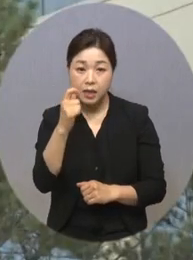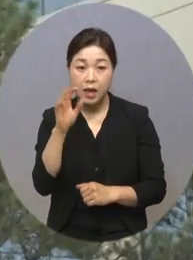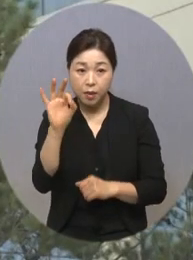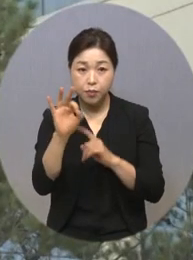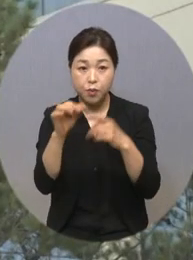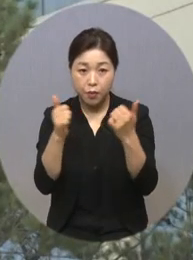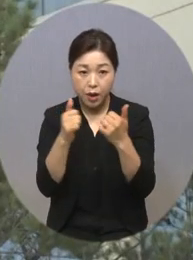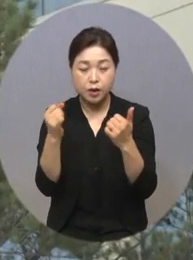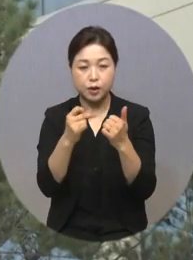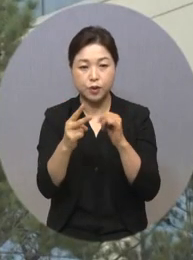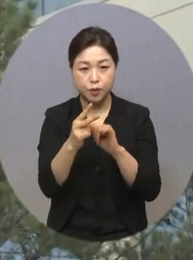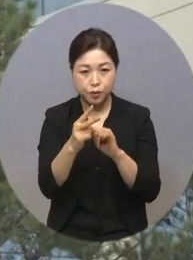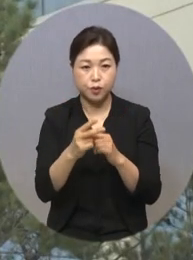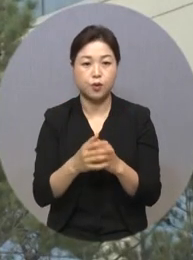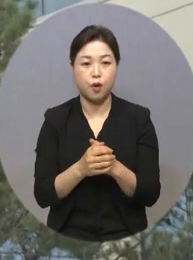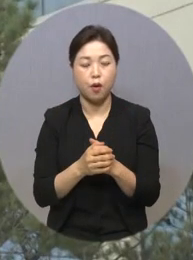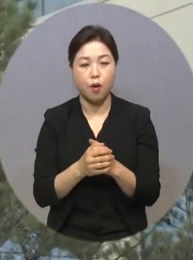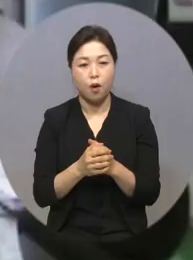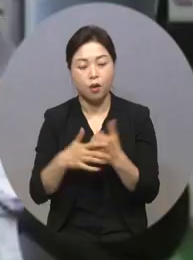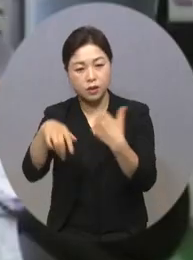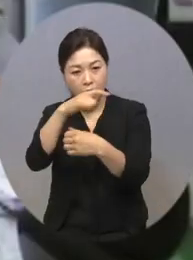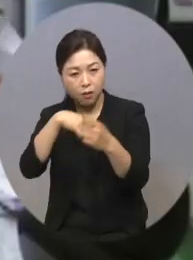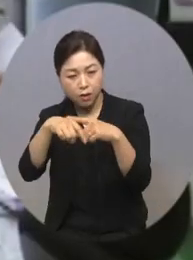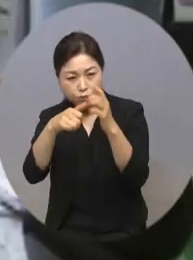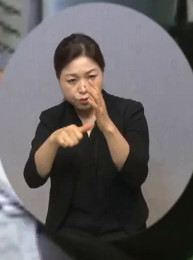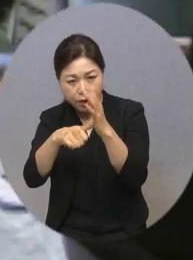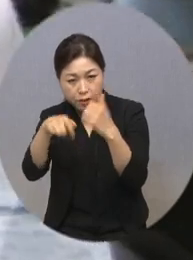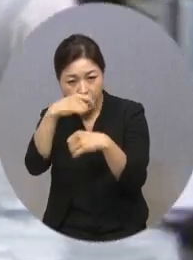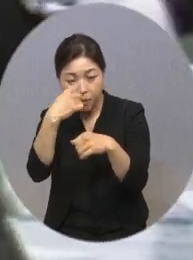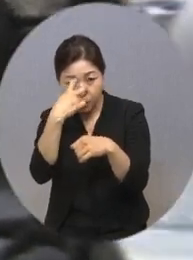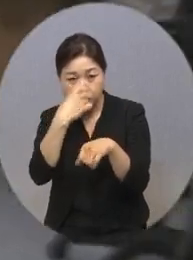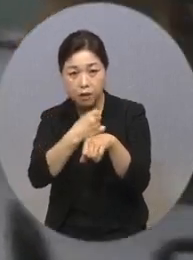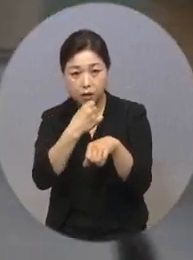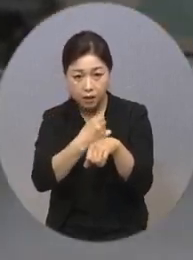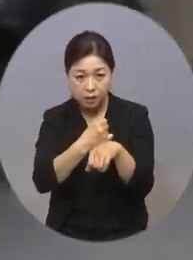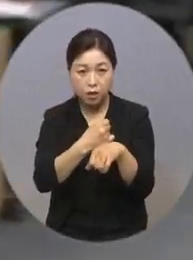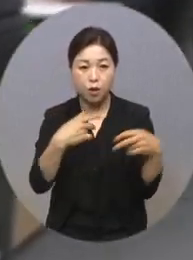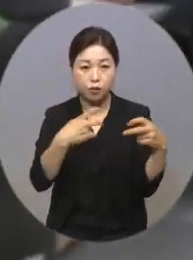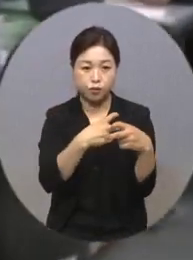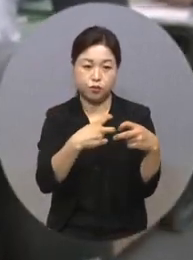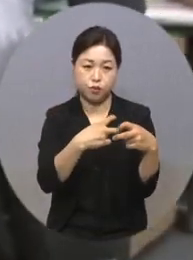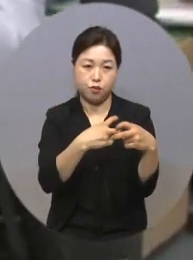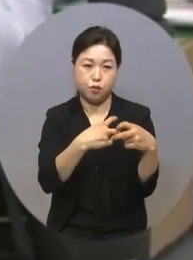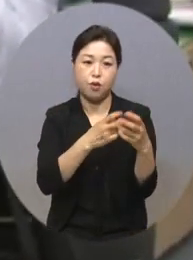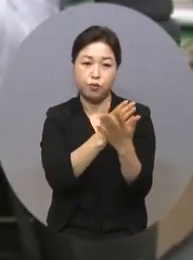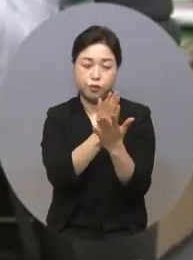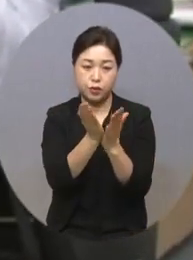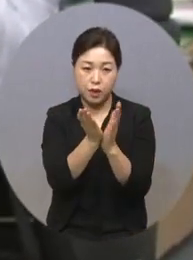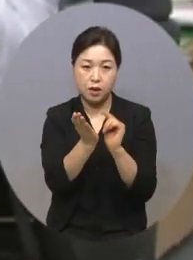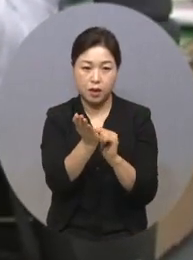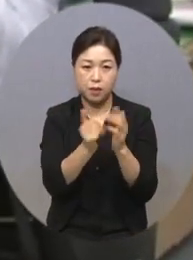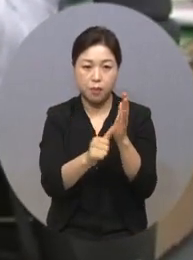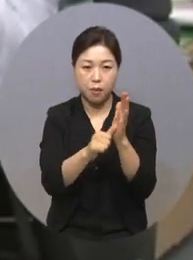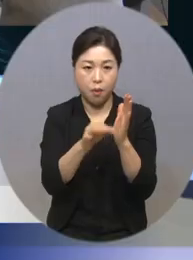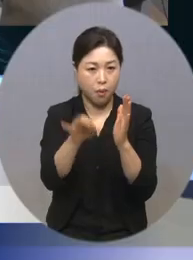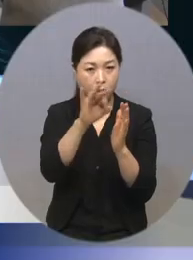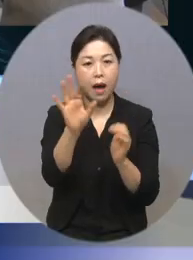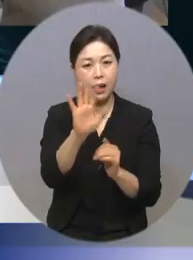상황 모니터링을 통해 국토교통 분야 물가 안정 대책을 보다 구체화해 나갈 예정입니다.